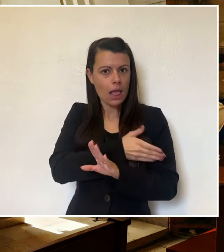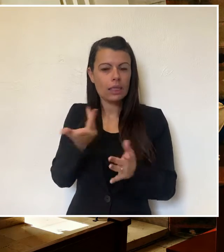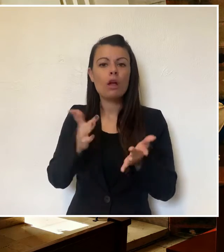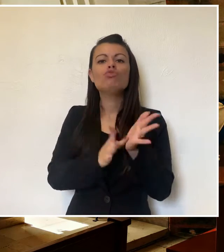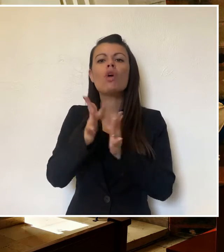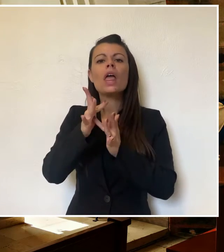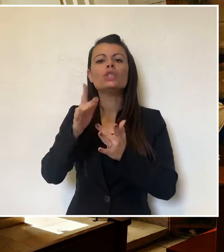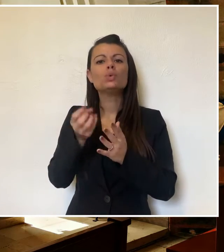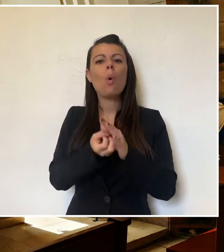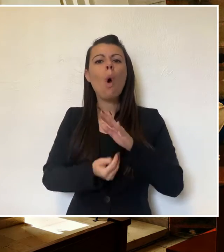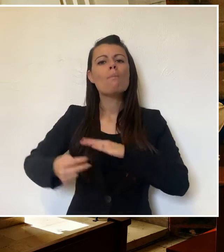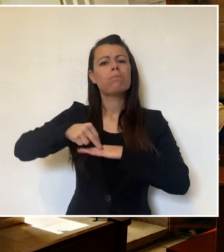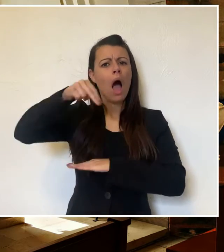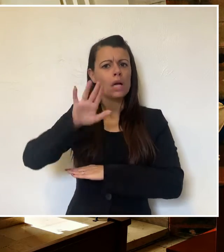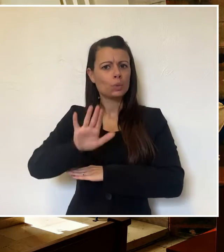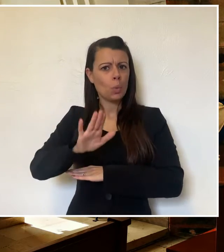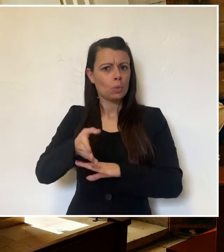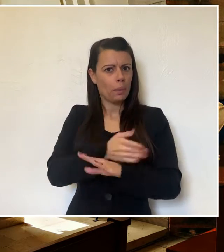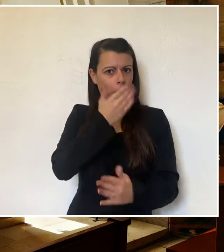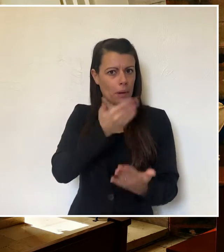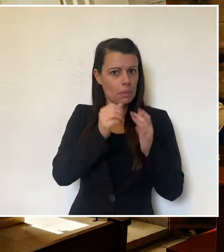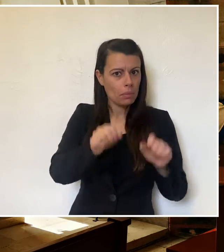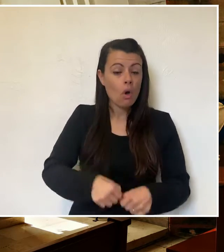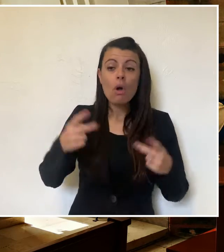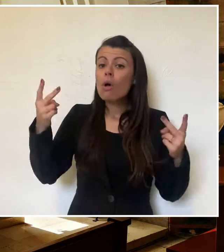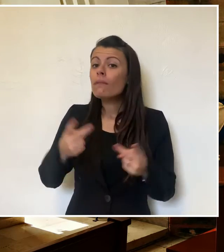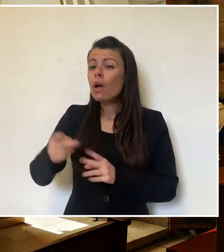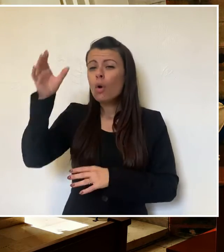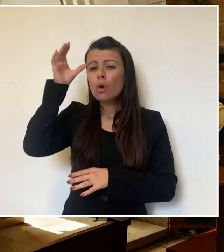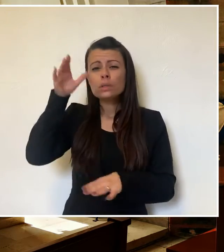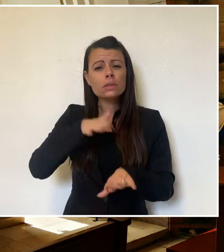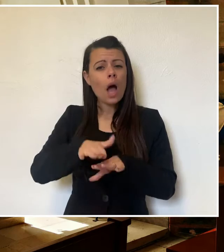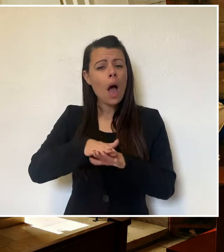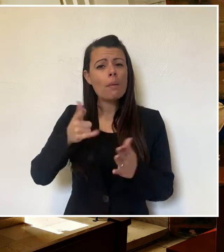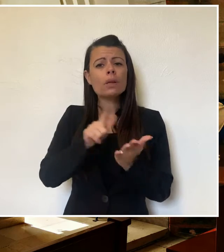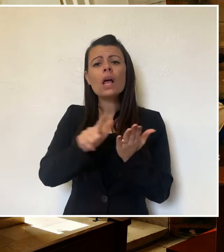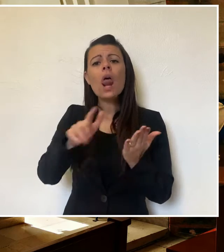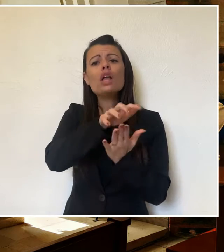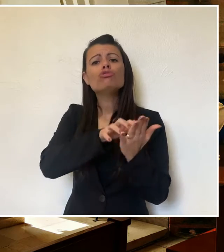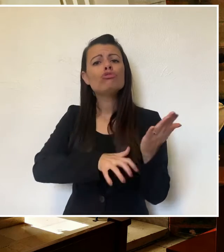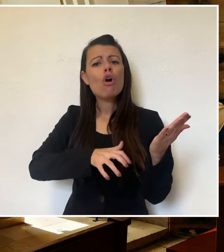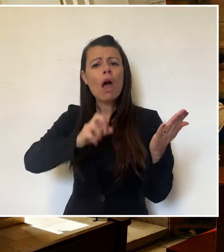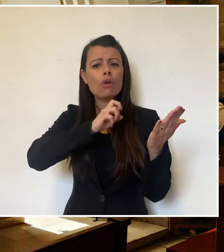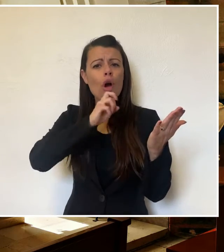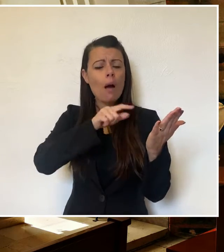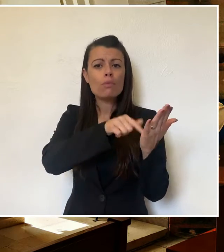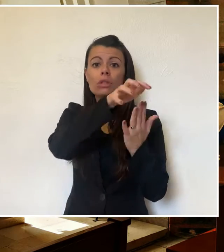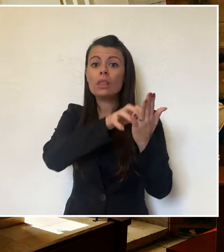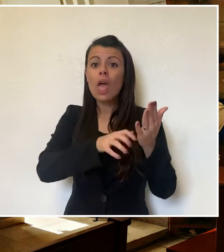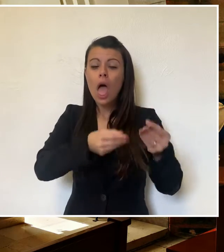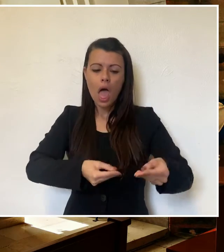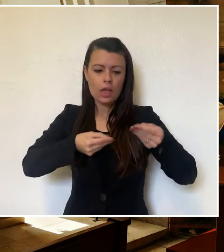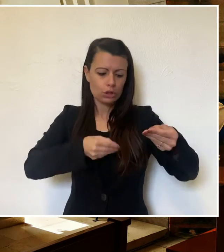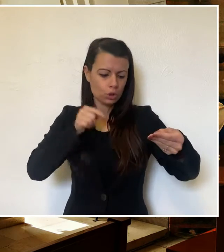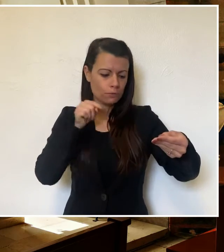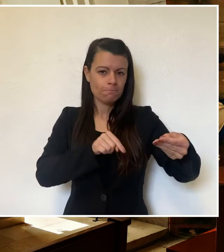Con grande sapienza spirituale, il lezionario ambrosiano pone qui questo testo a dirci che quel Gesù che è entrato a